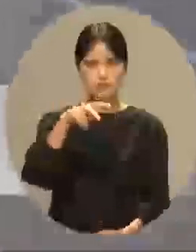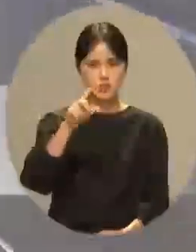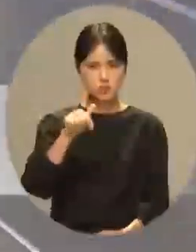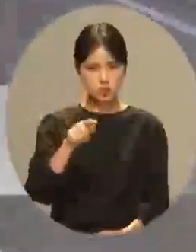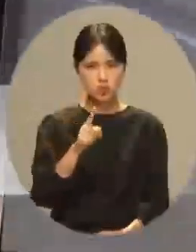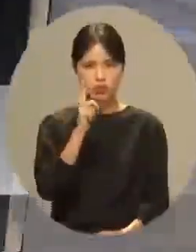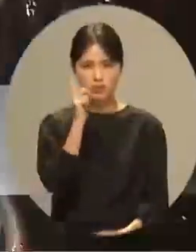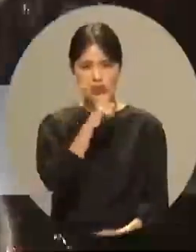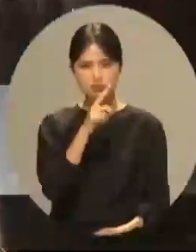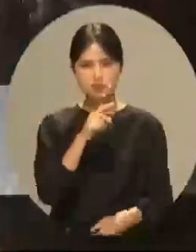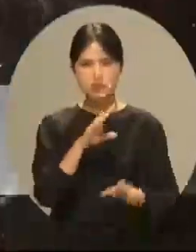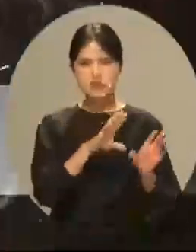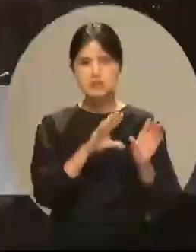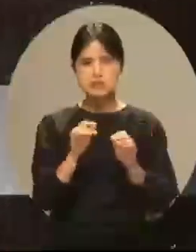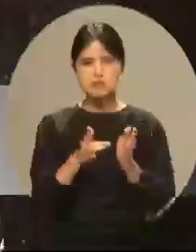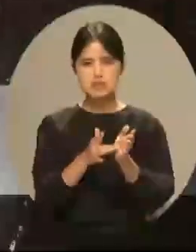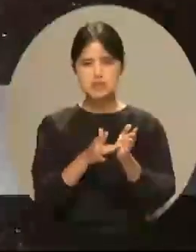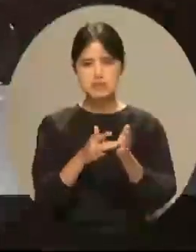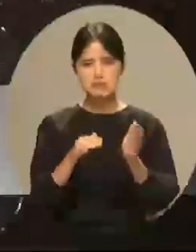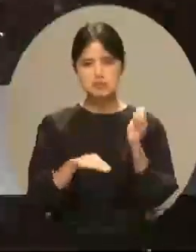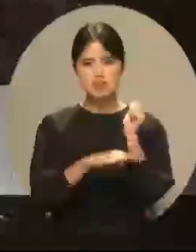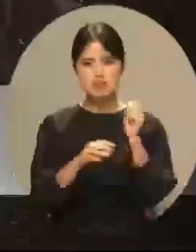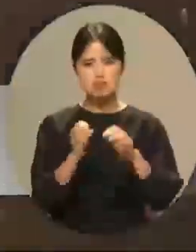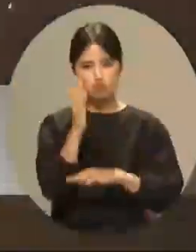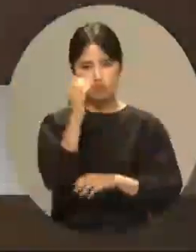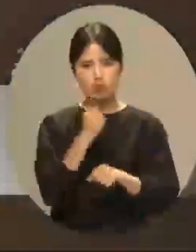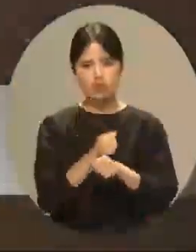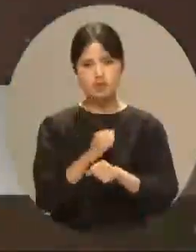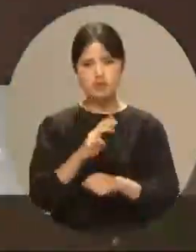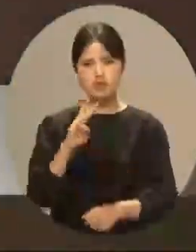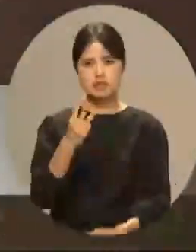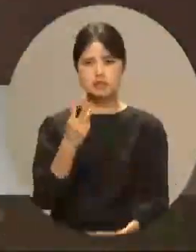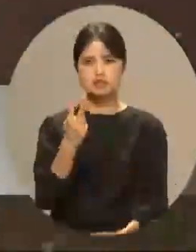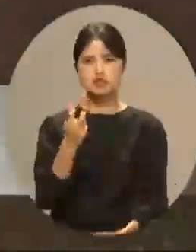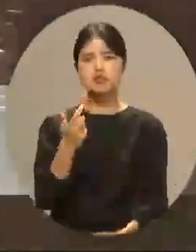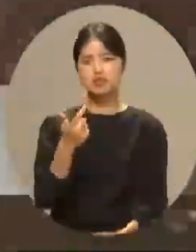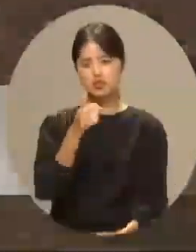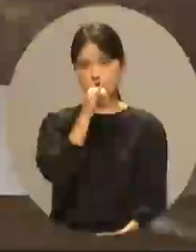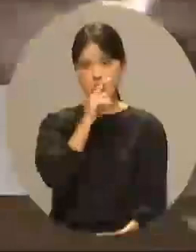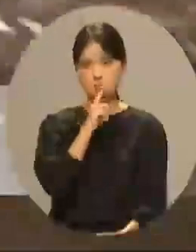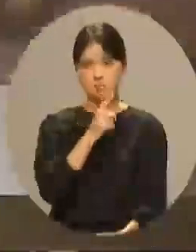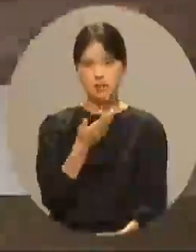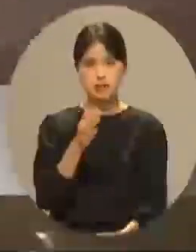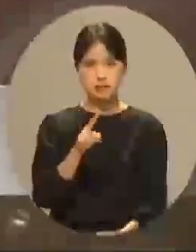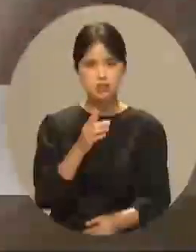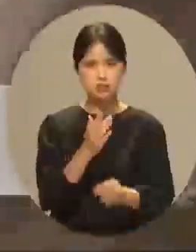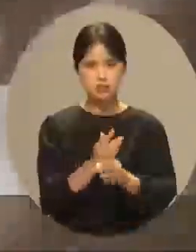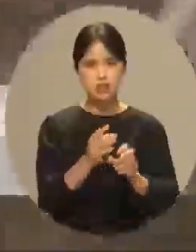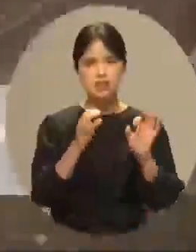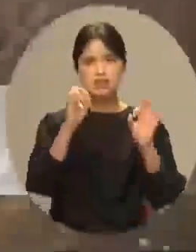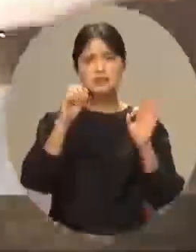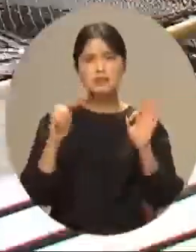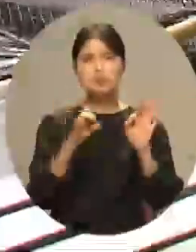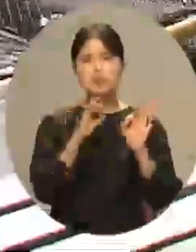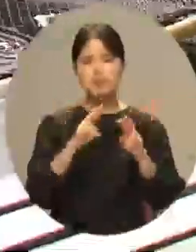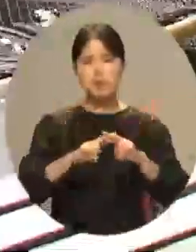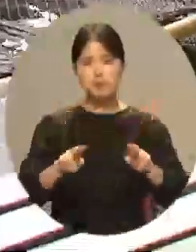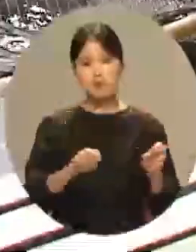등 금지약품이 기준치를 초과한 사례가 300 26건의 달했습니다 하지만이 가운데 10%만이